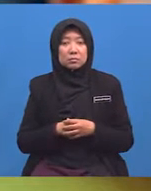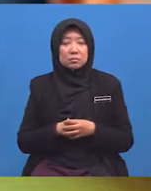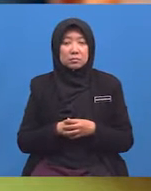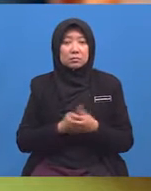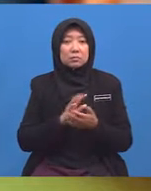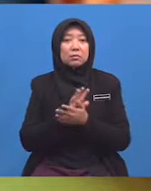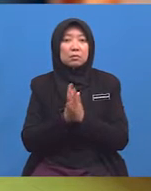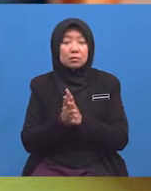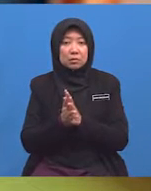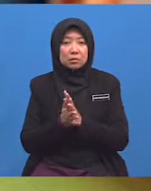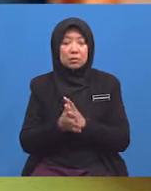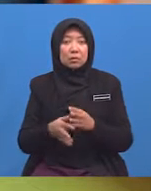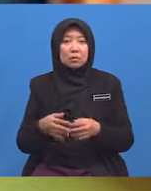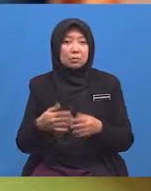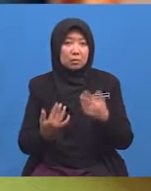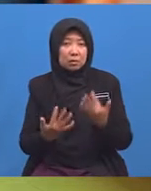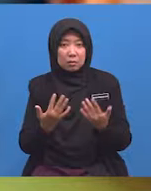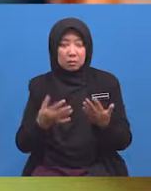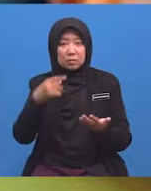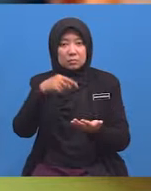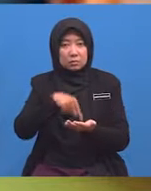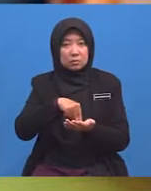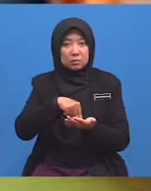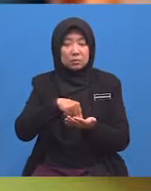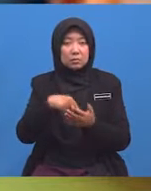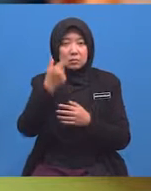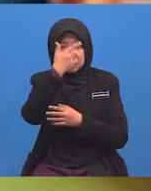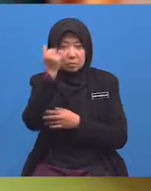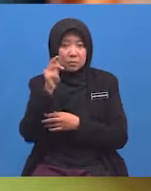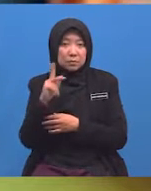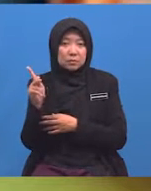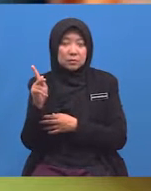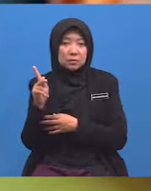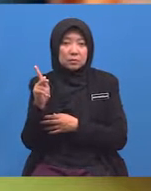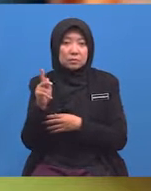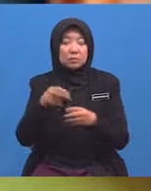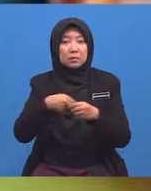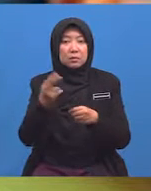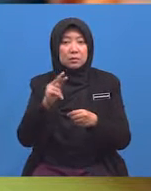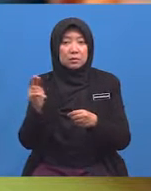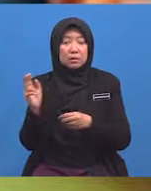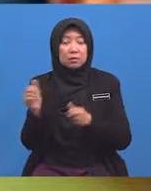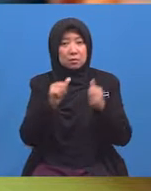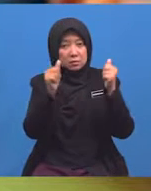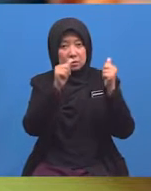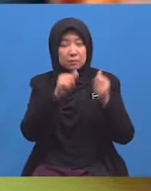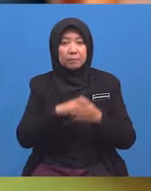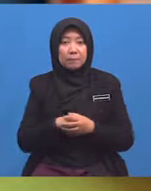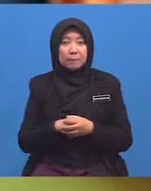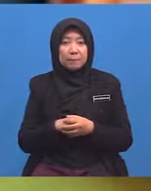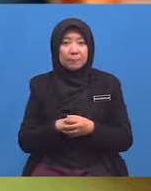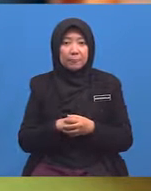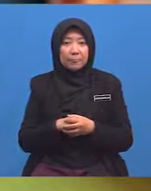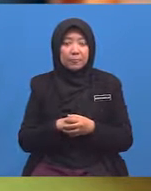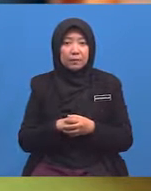Maka, pembakaran enjin yang berlaku menyebabkan penghasilan asap lalu